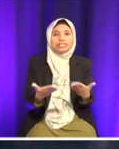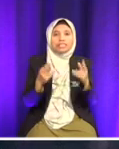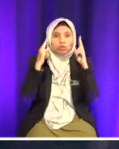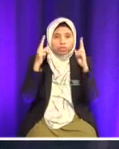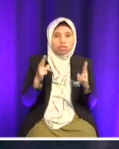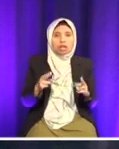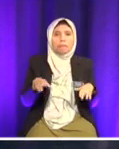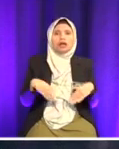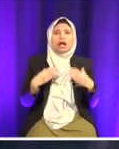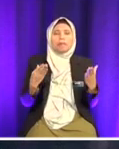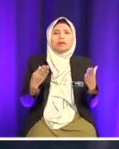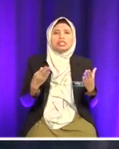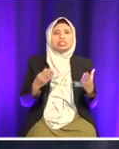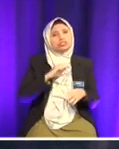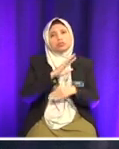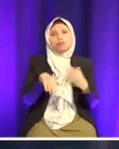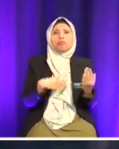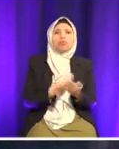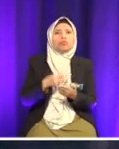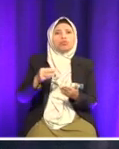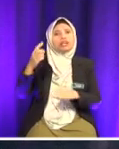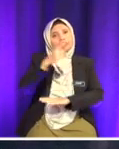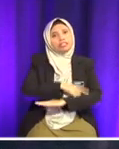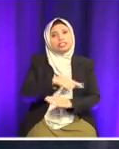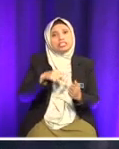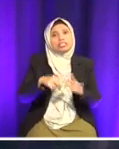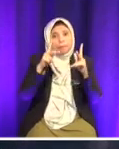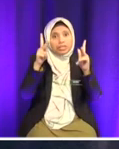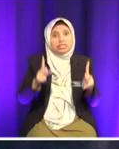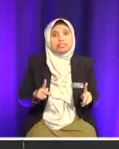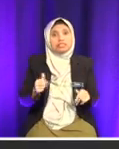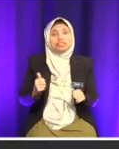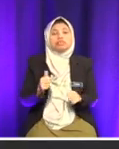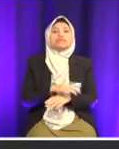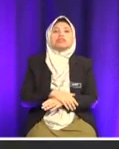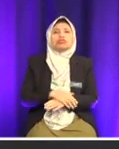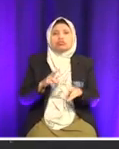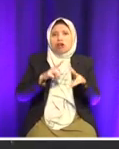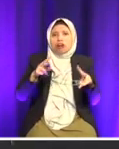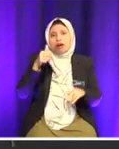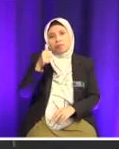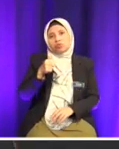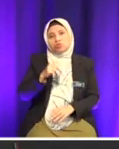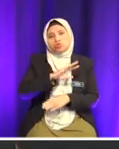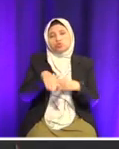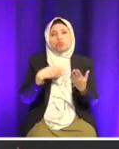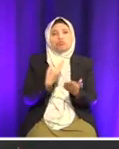bagaimana Ustaz menilai prestasi murid kita hari ini Ustaz prestasi mulai kita ini sangat